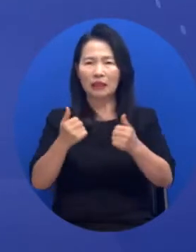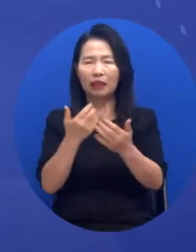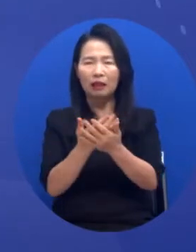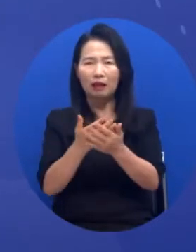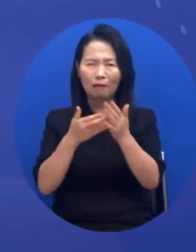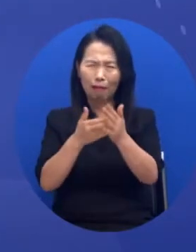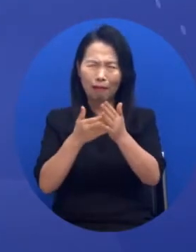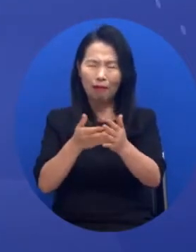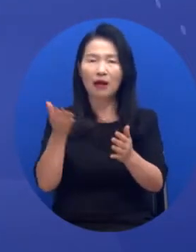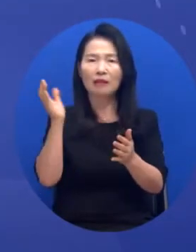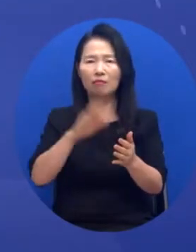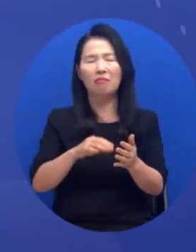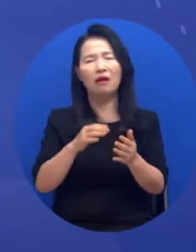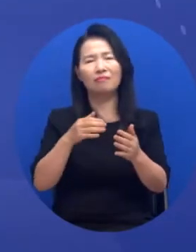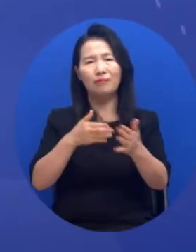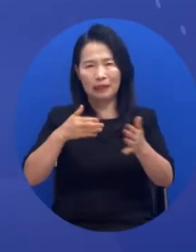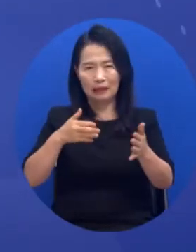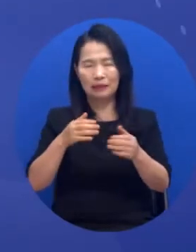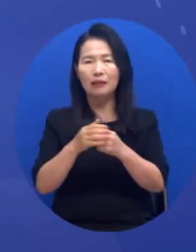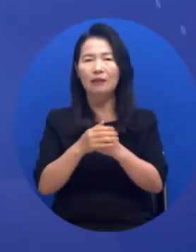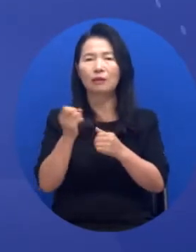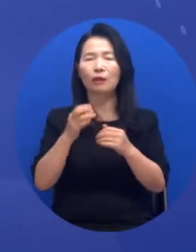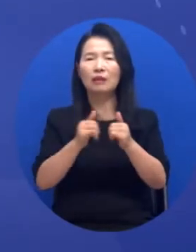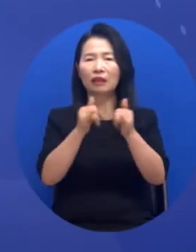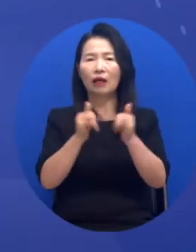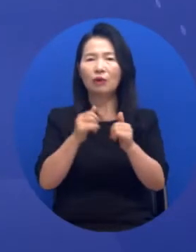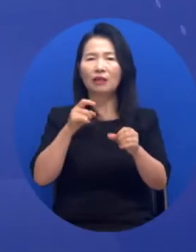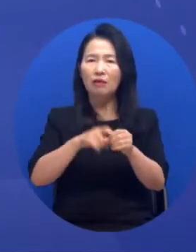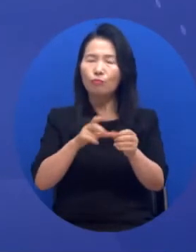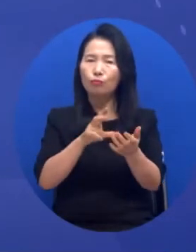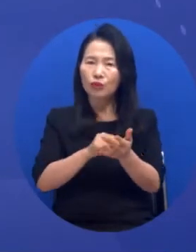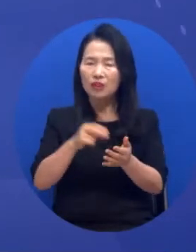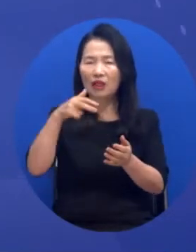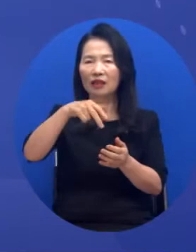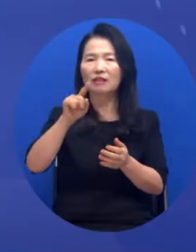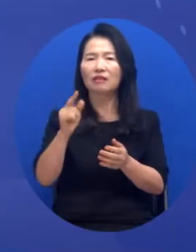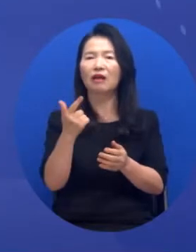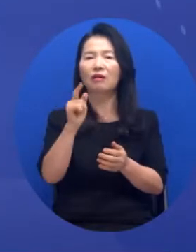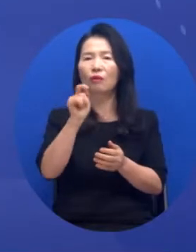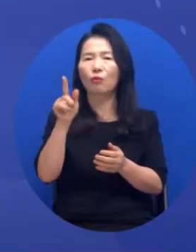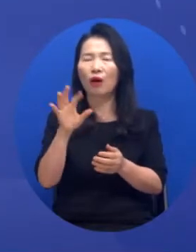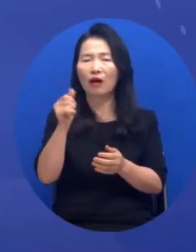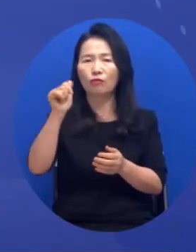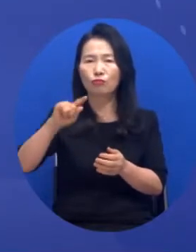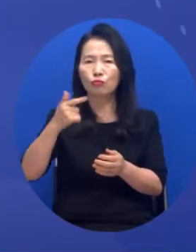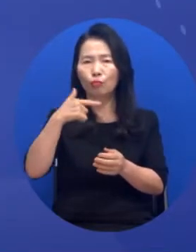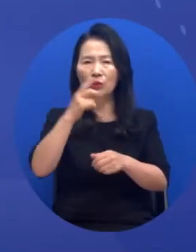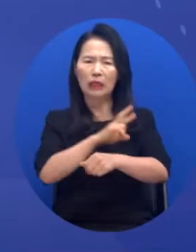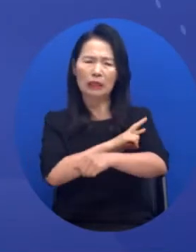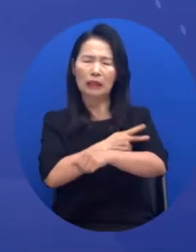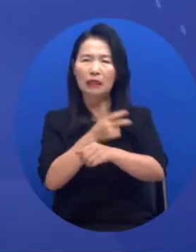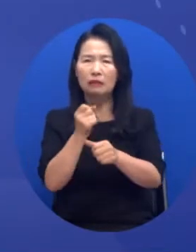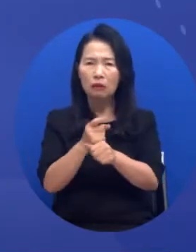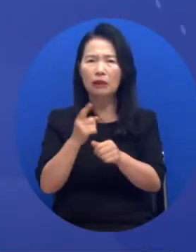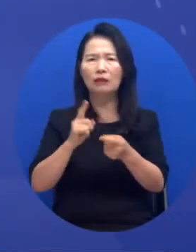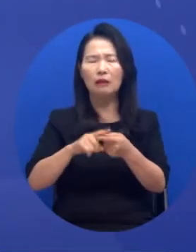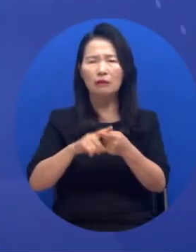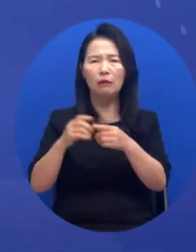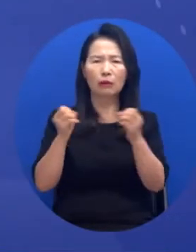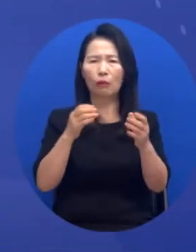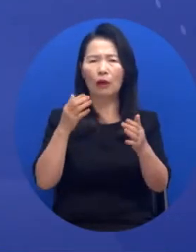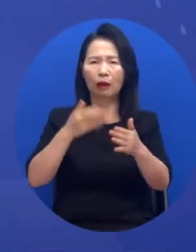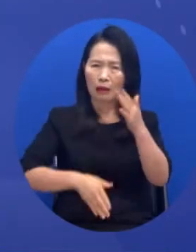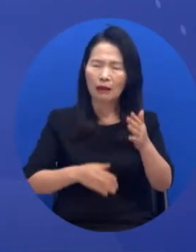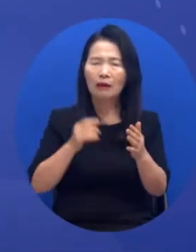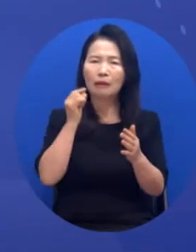받아들여지지 않았구요 또 사회적으로도 이슈가 됐던 정광훈 목사의 2단지 정권 역시 돈이 하지 못하는 등 내 다소 교단들이